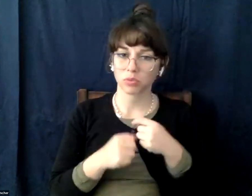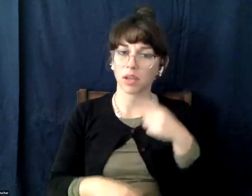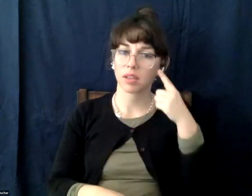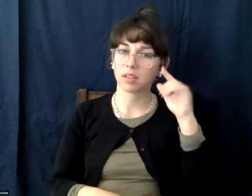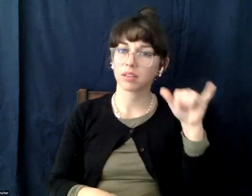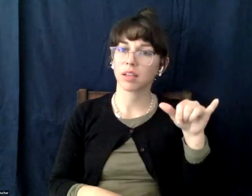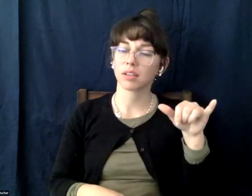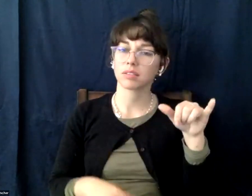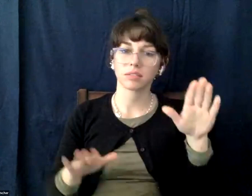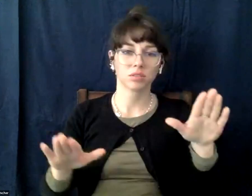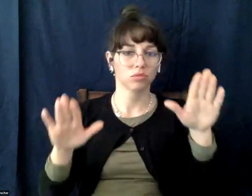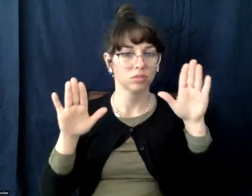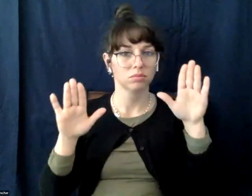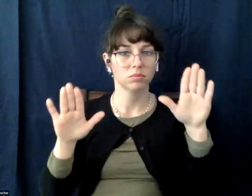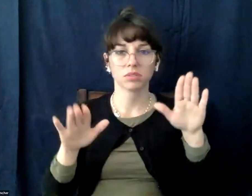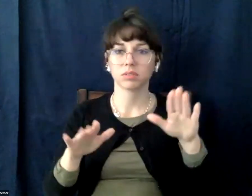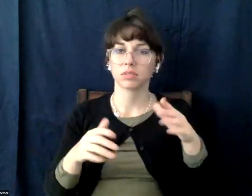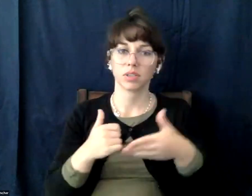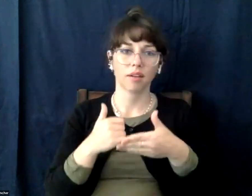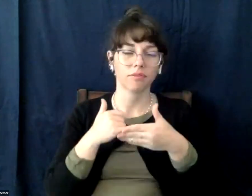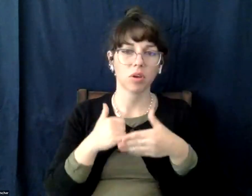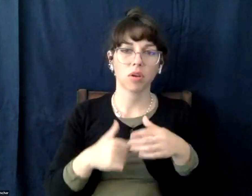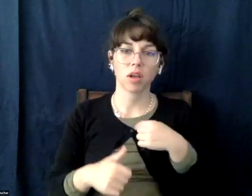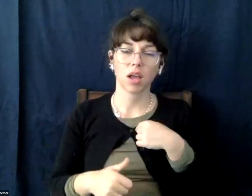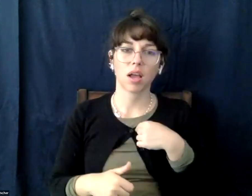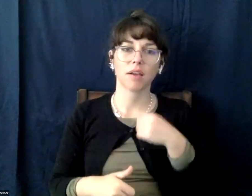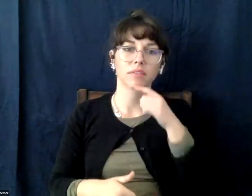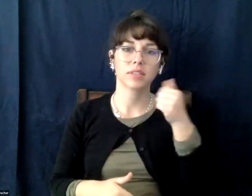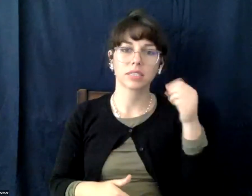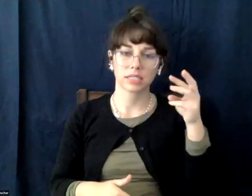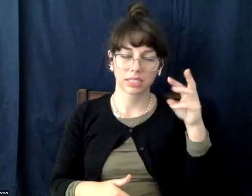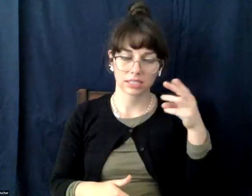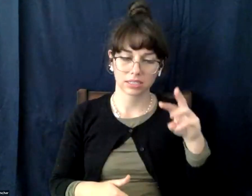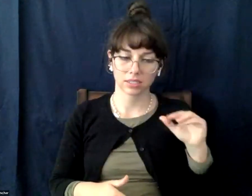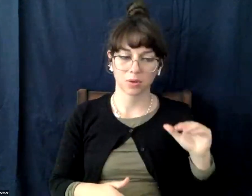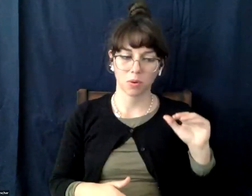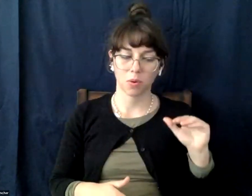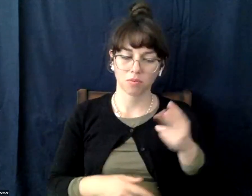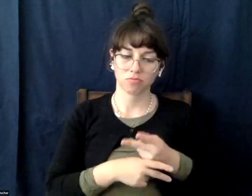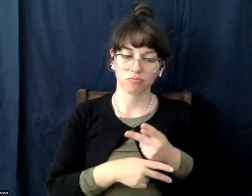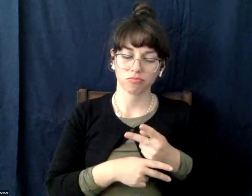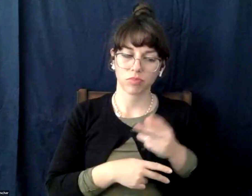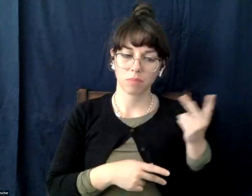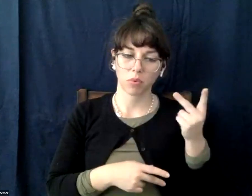tremendously helpful. I have a 16-year-old and we are thinking about